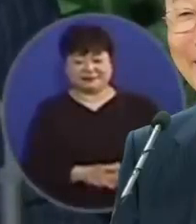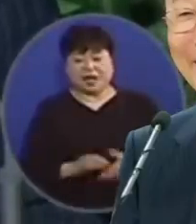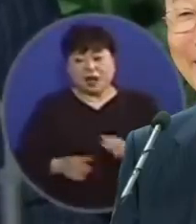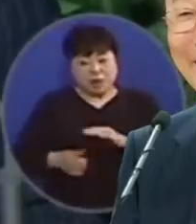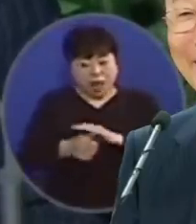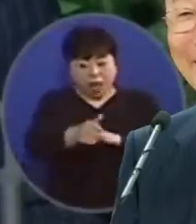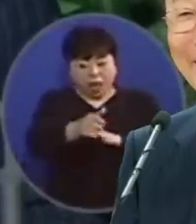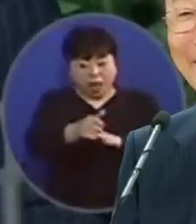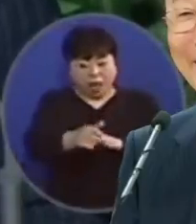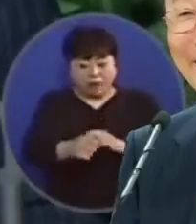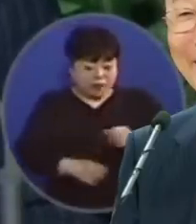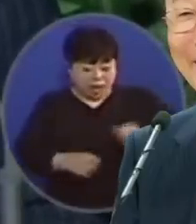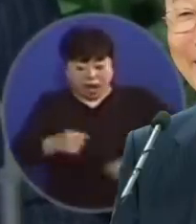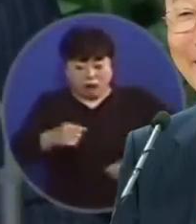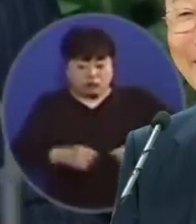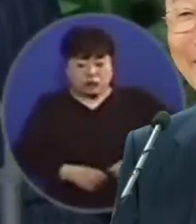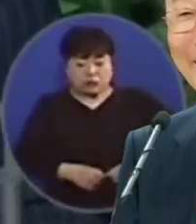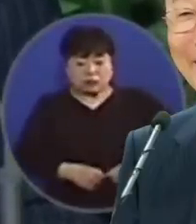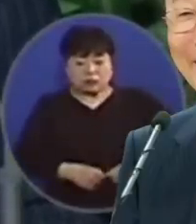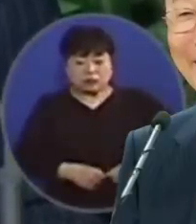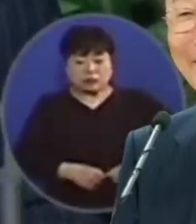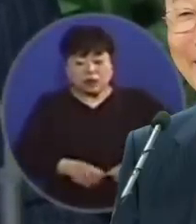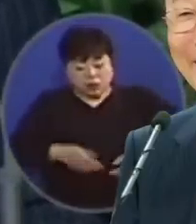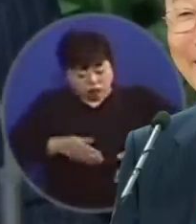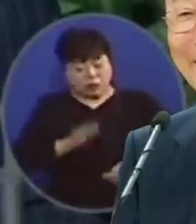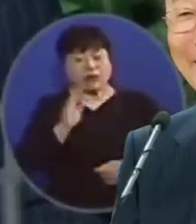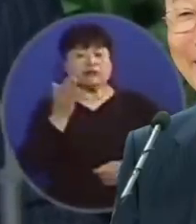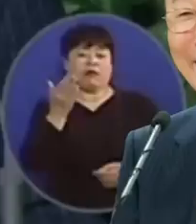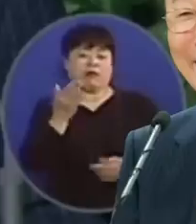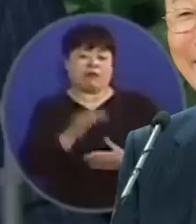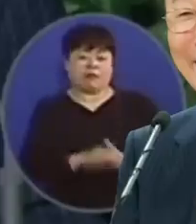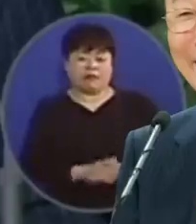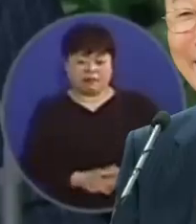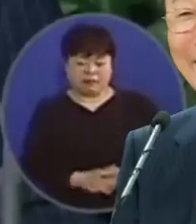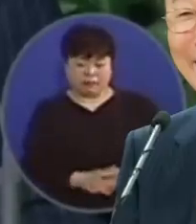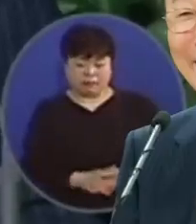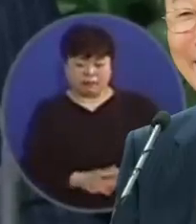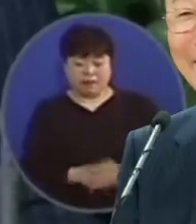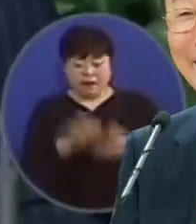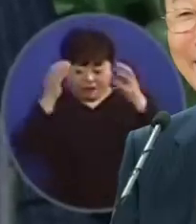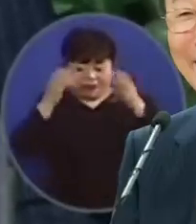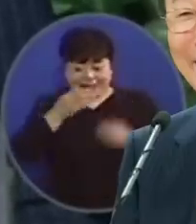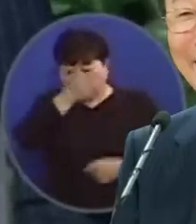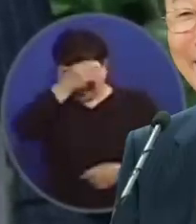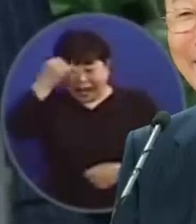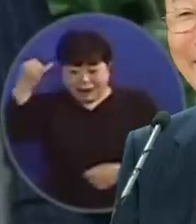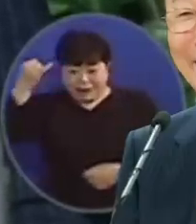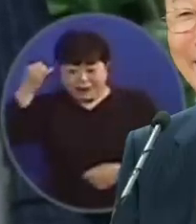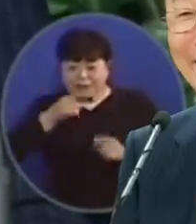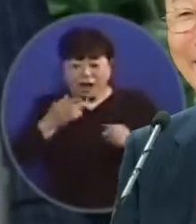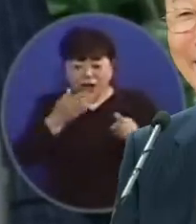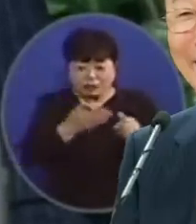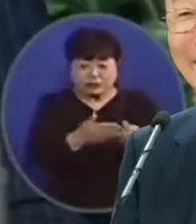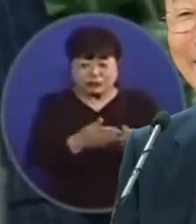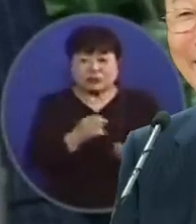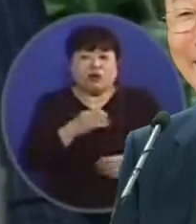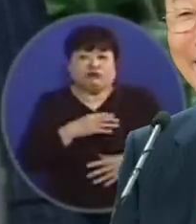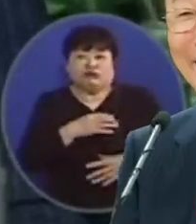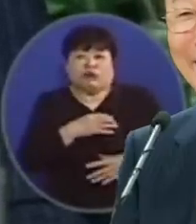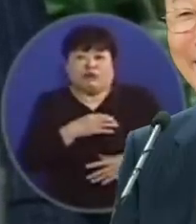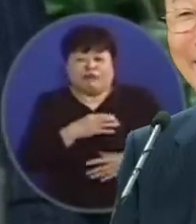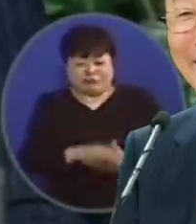뱀이나 개구리 같은 파충류로 태어난다는 것입니다. 나는 어릴 때 우리 할머니가 저 그 이야기를 해서 굉장히